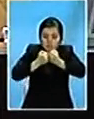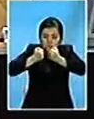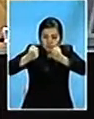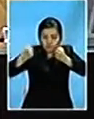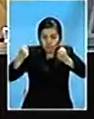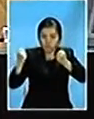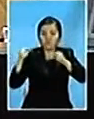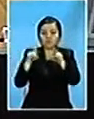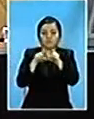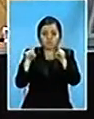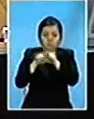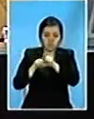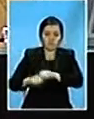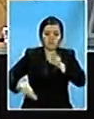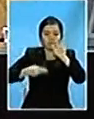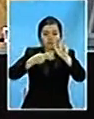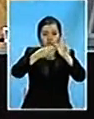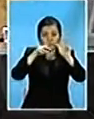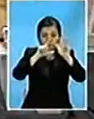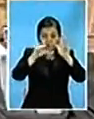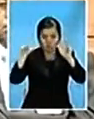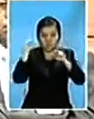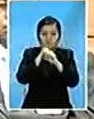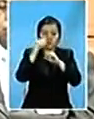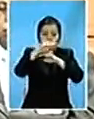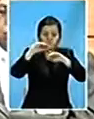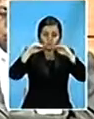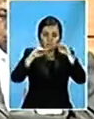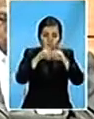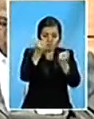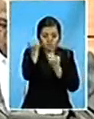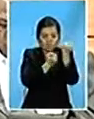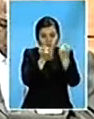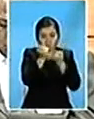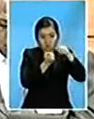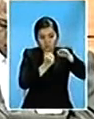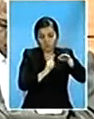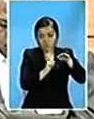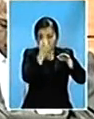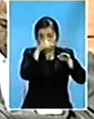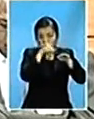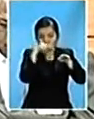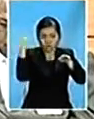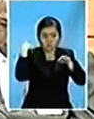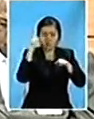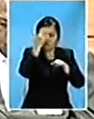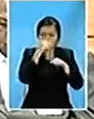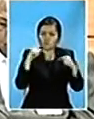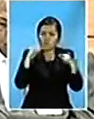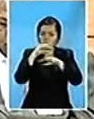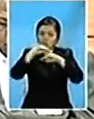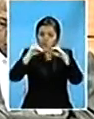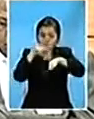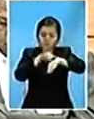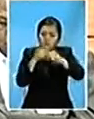ตั้งวงเงินไว้สูงถึง 30,000 ล้านบาทนะครับถามว่าทำไมถึงต้องขยายเวลาโครงการออกไปสาเหตุก็เป็นเพราะบริษัทผลิตรถยนต์เนี่